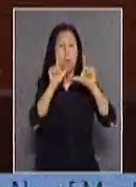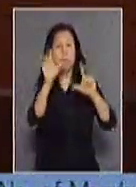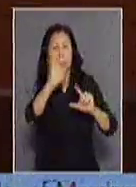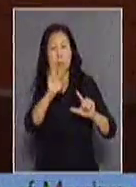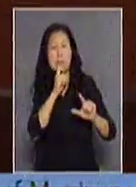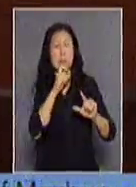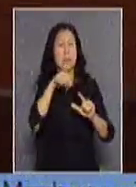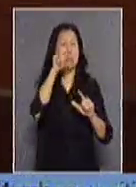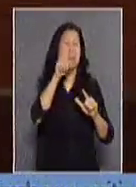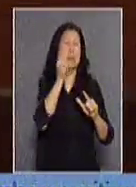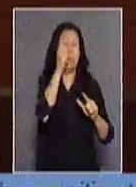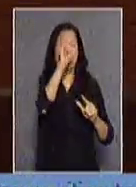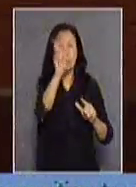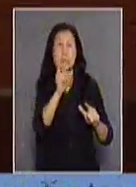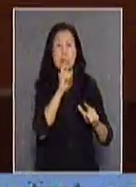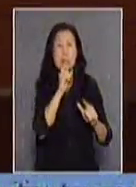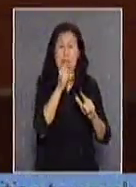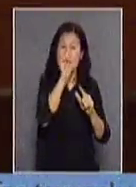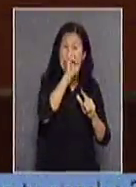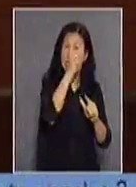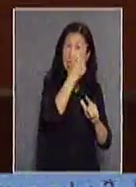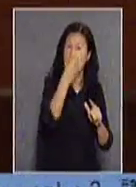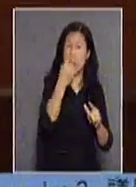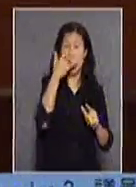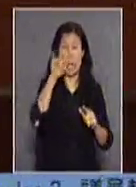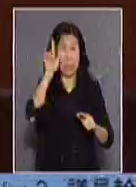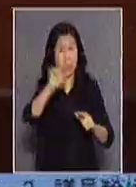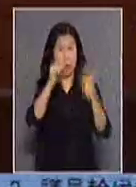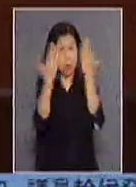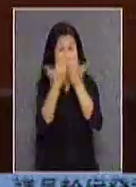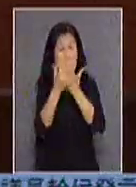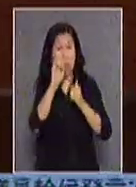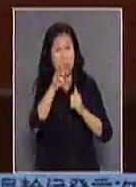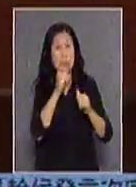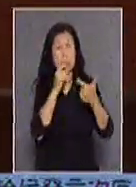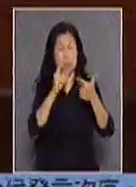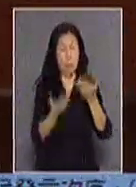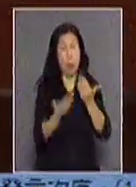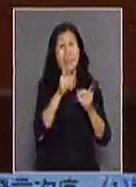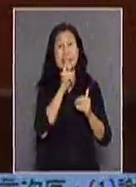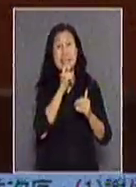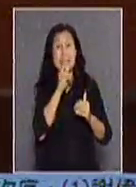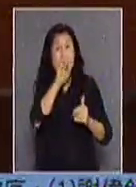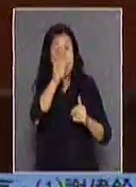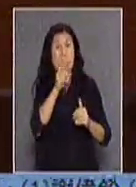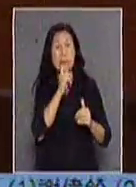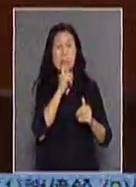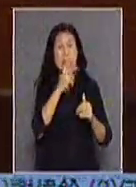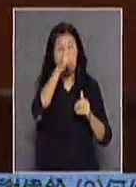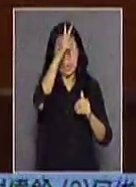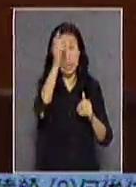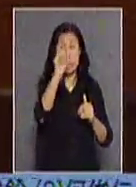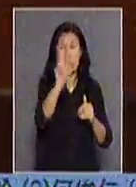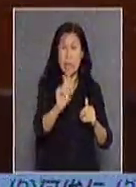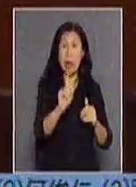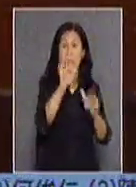由，即使你不針對一兩間新舊電視台去講，至少都要講下特區政府怎樣幫